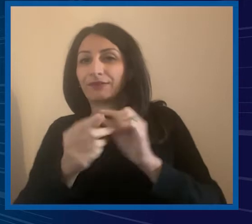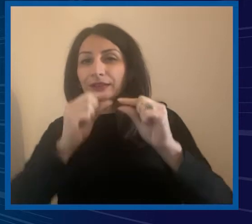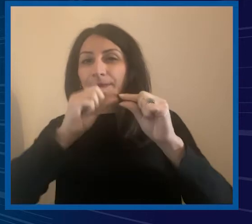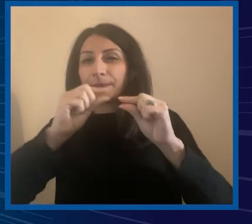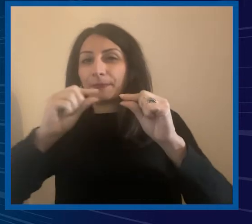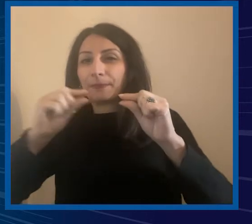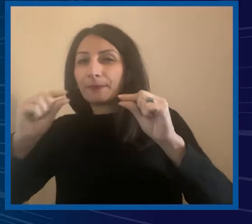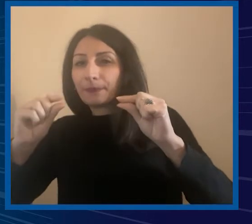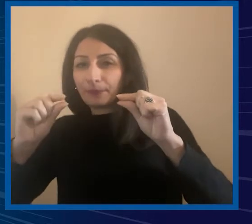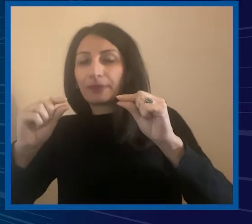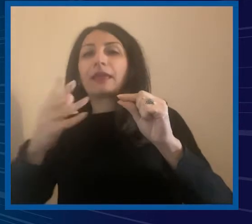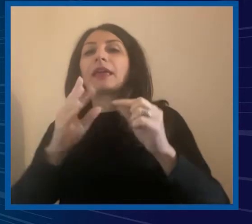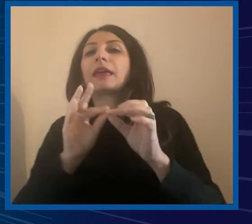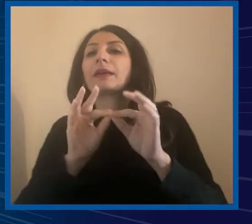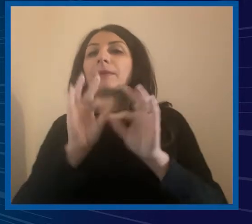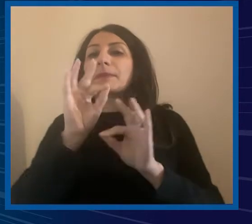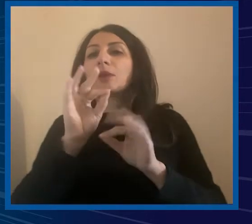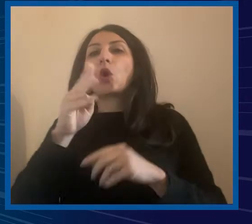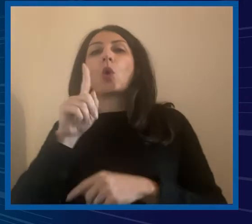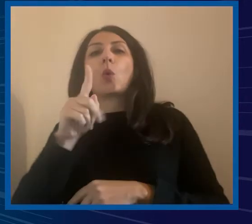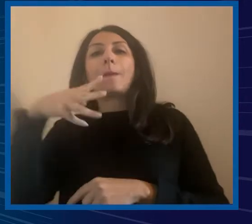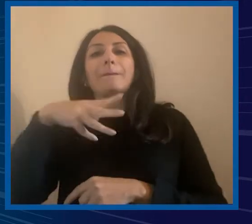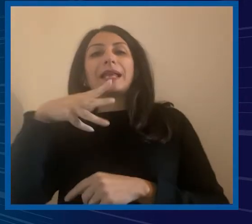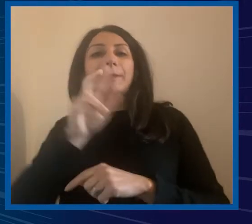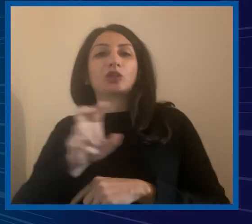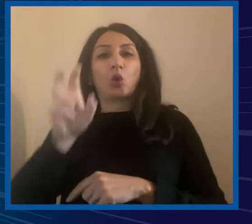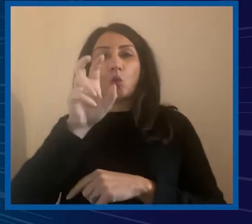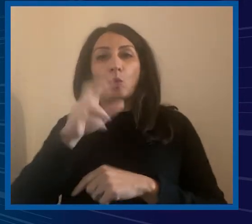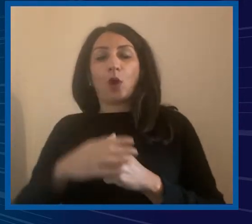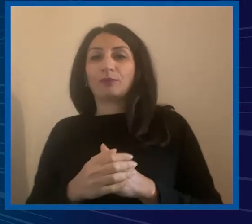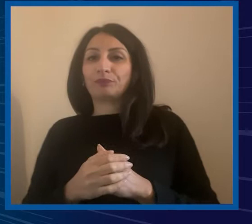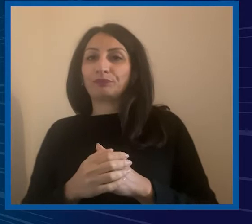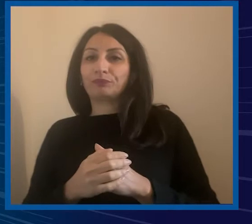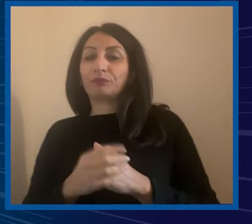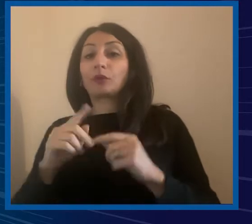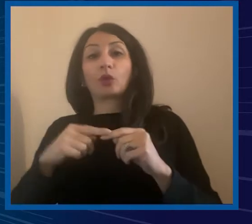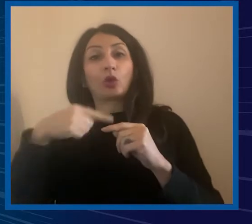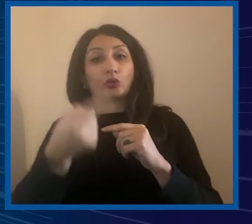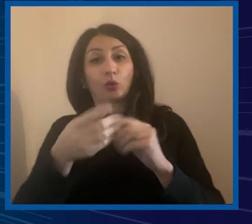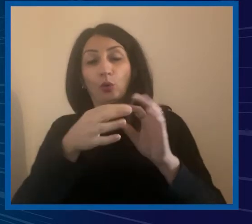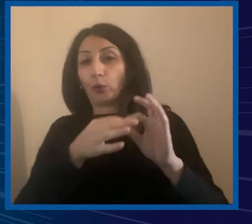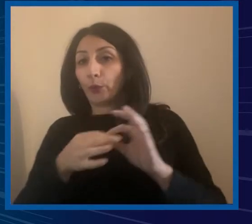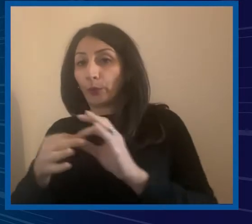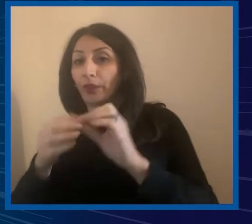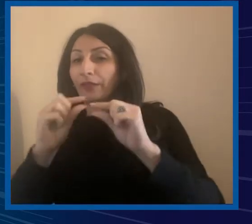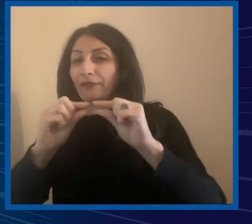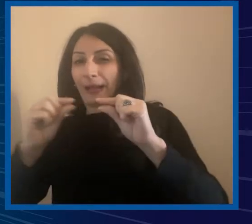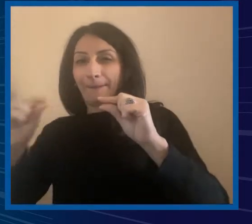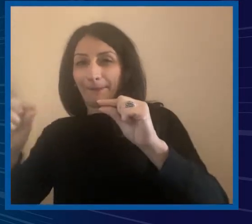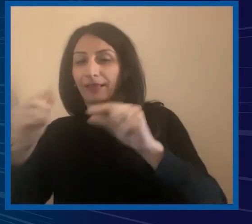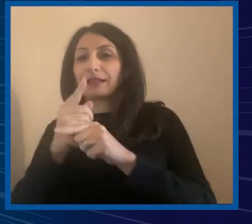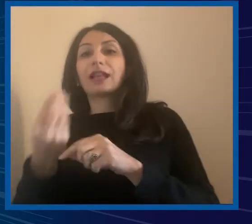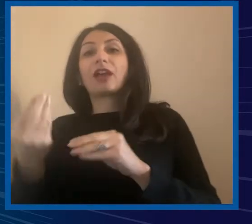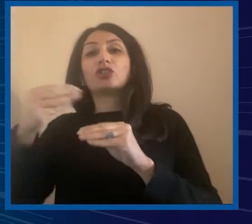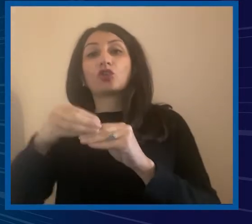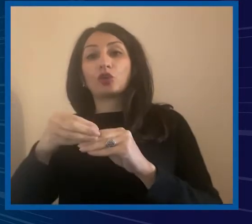così ridotti in piccoli pezzi di dimensioni di circa un millimetro cubo. Successivamente, ai frammenti